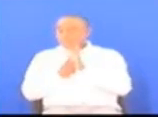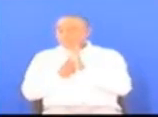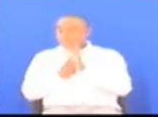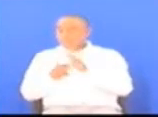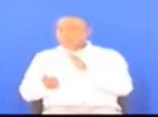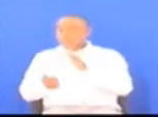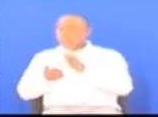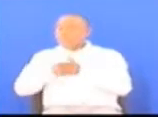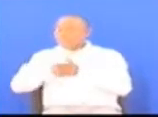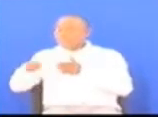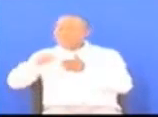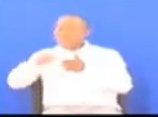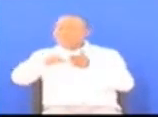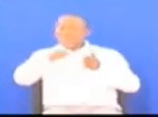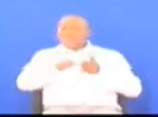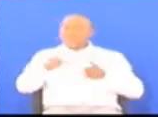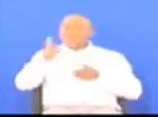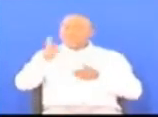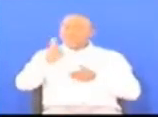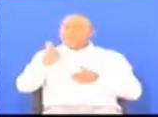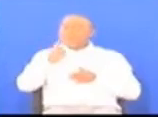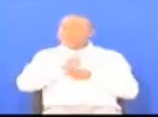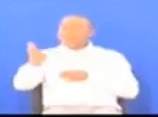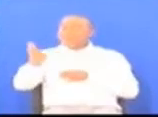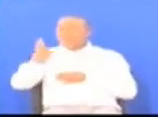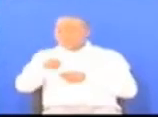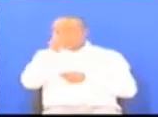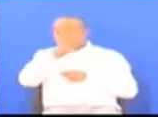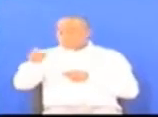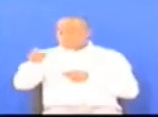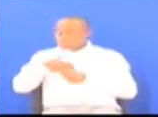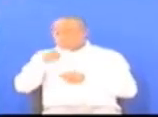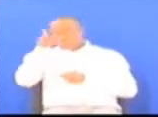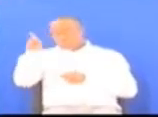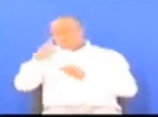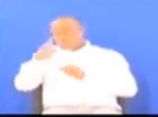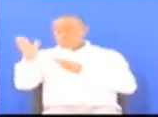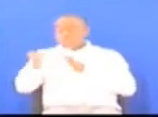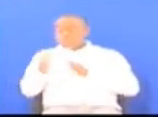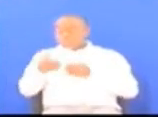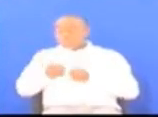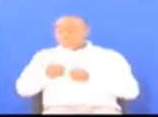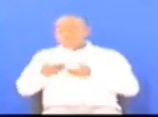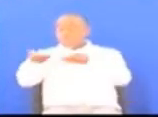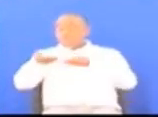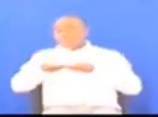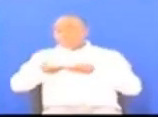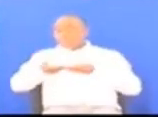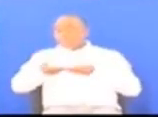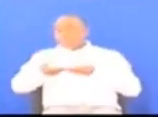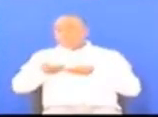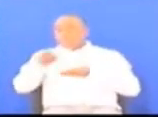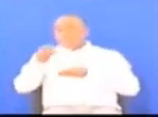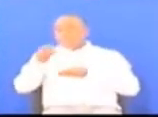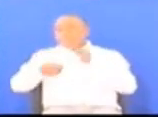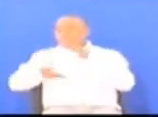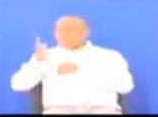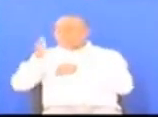kulipa fidia. Kwa hiyo wananchi wangu wa Makambako, mkae mkao wa kupokea fedha ambazo serikali